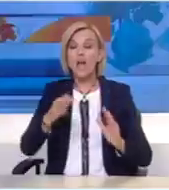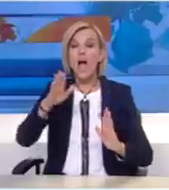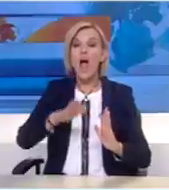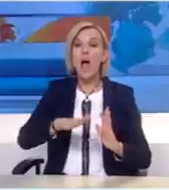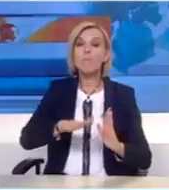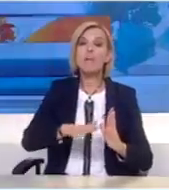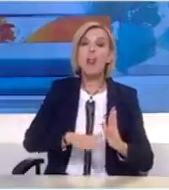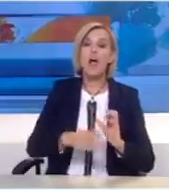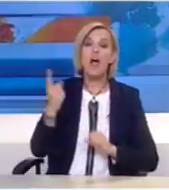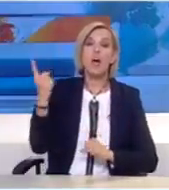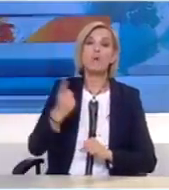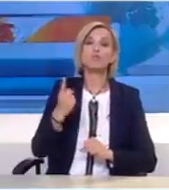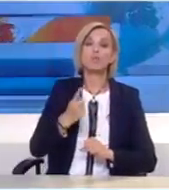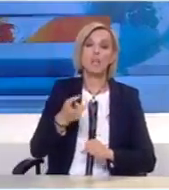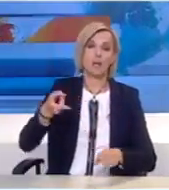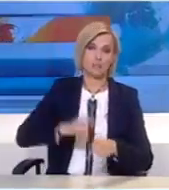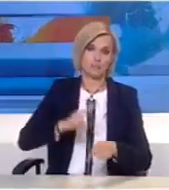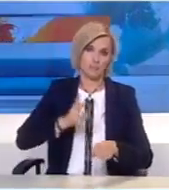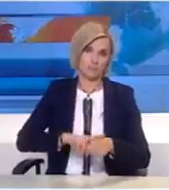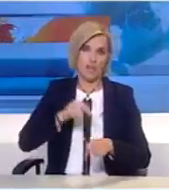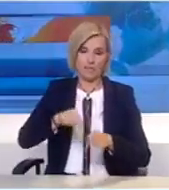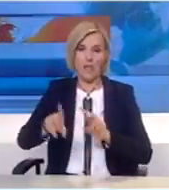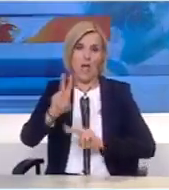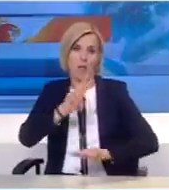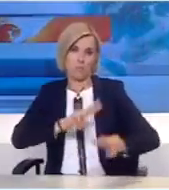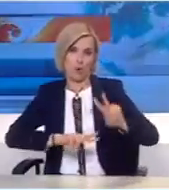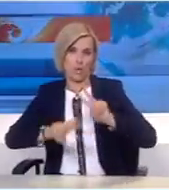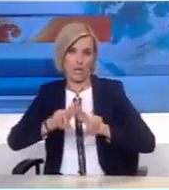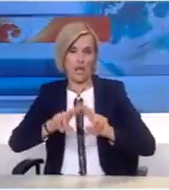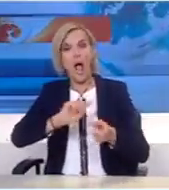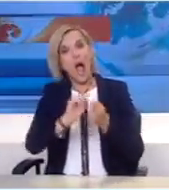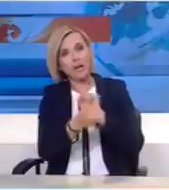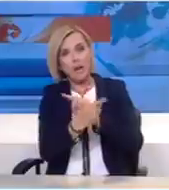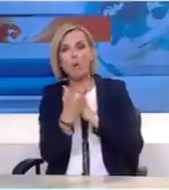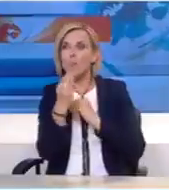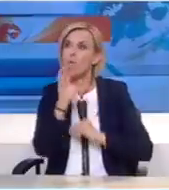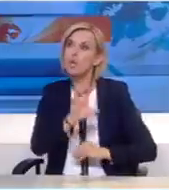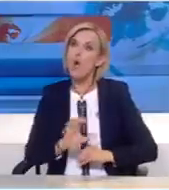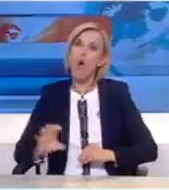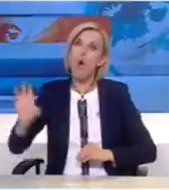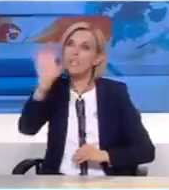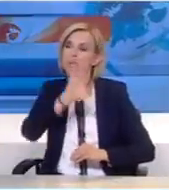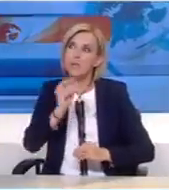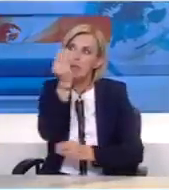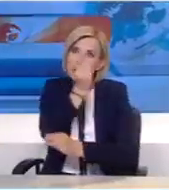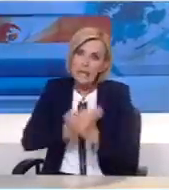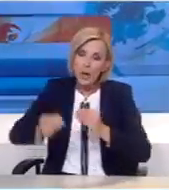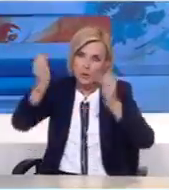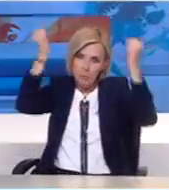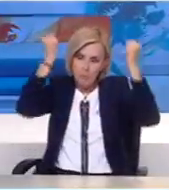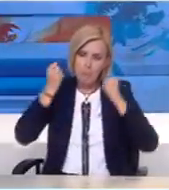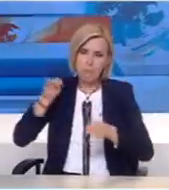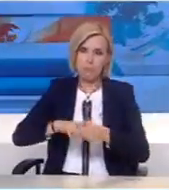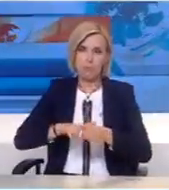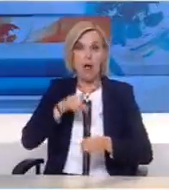χαμηλή θνησιμότητα για την εποχή και αναμενόμενη για την εποχή θνησιμότητα σε αντίθεση με πολλές άλλες χώρες της Ευρώπης. Αυτό είναι ένα καλό